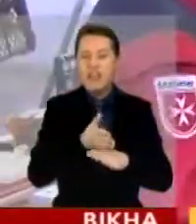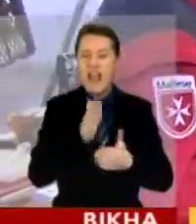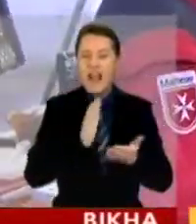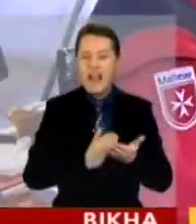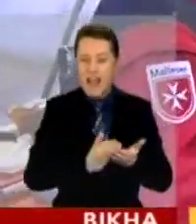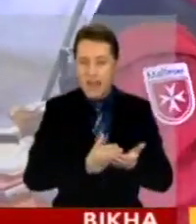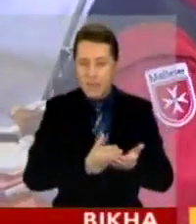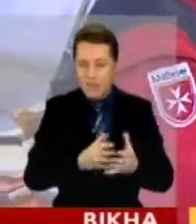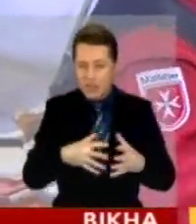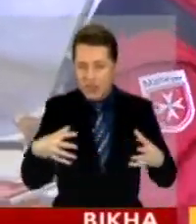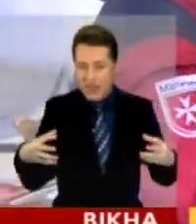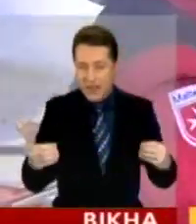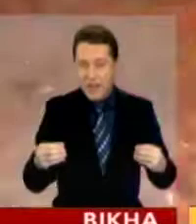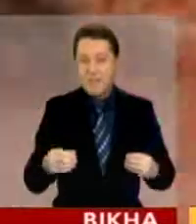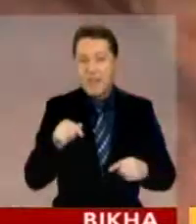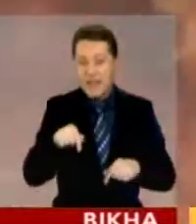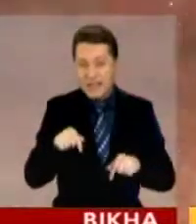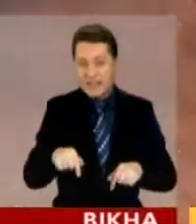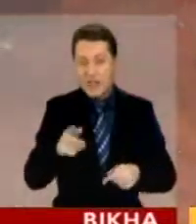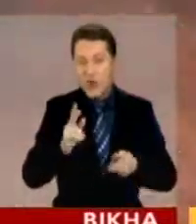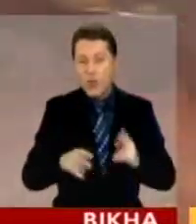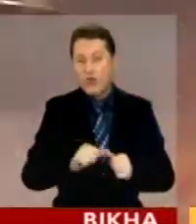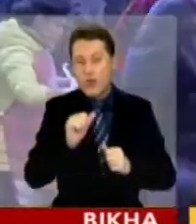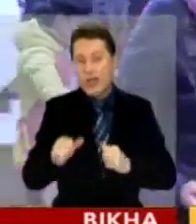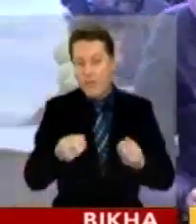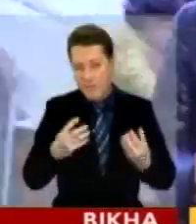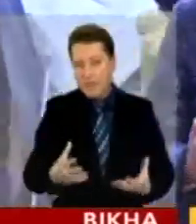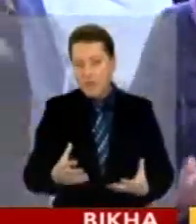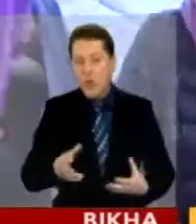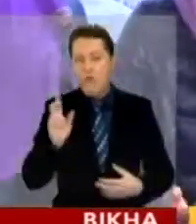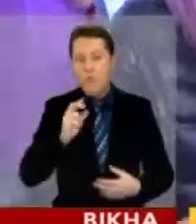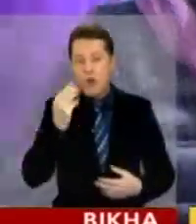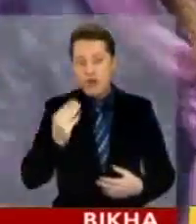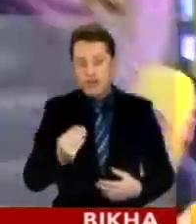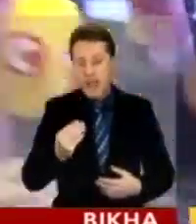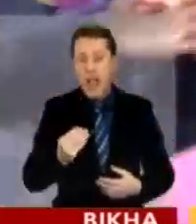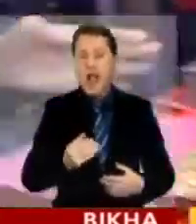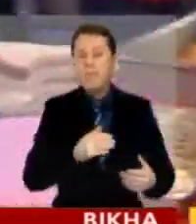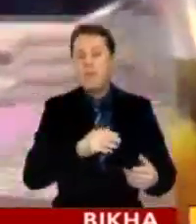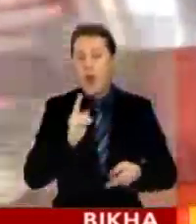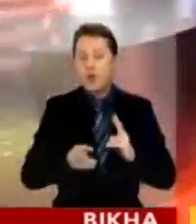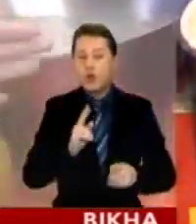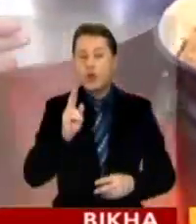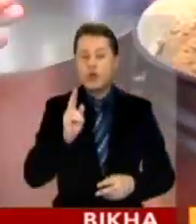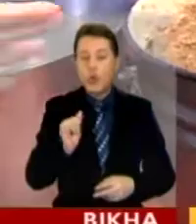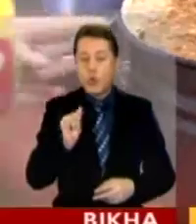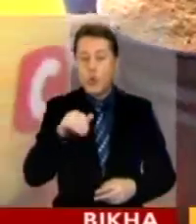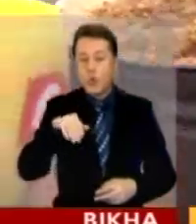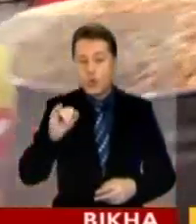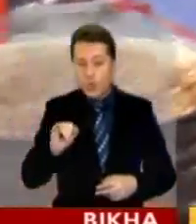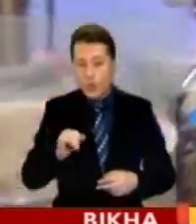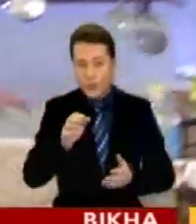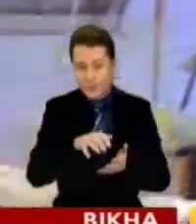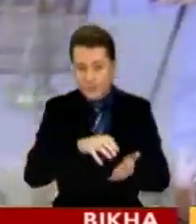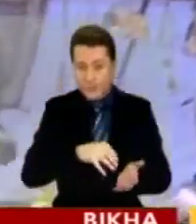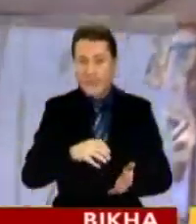бачите? На цій вуличній кухні, окрім пісного різдвяного борща, також готують і кутю. Я так розумію, з пшениці,